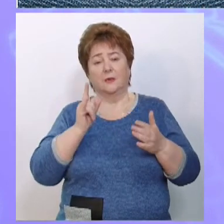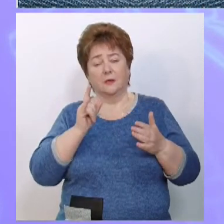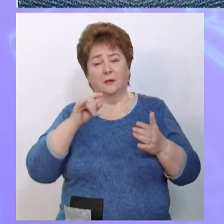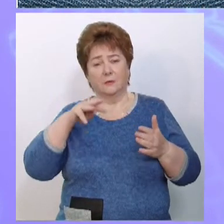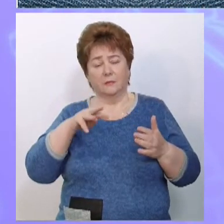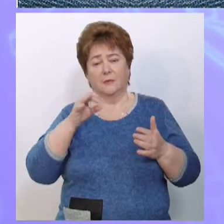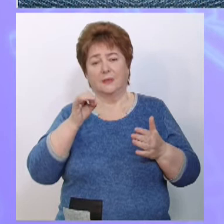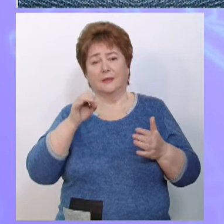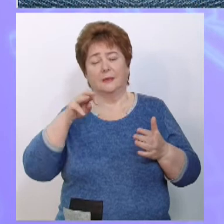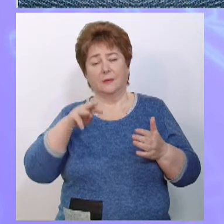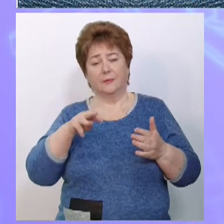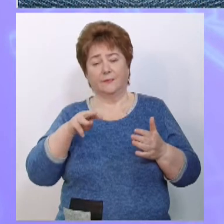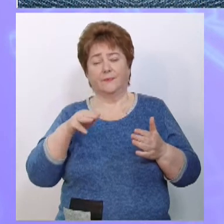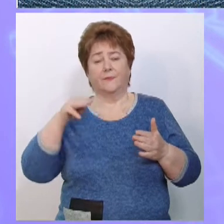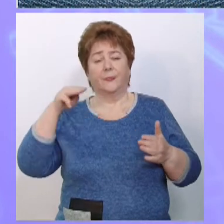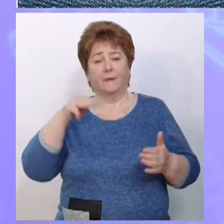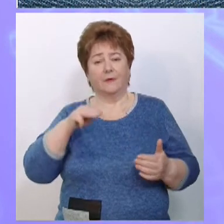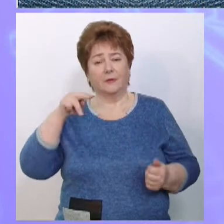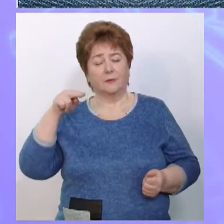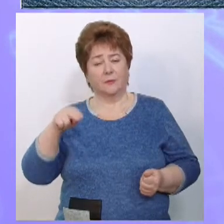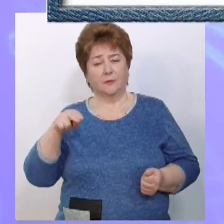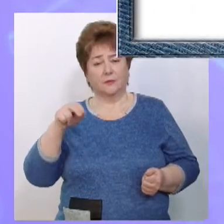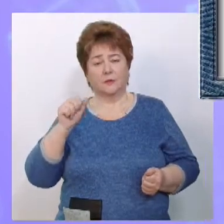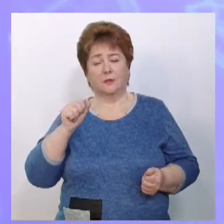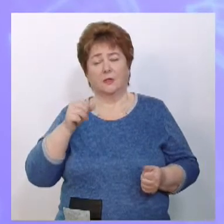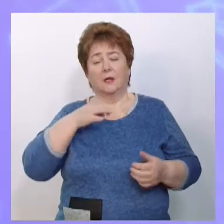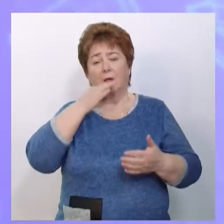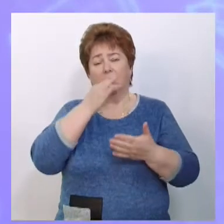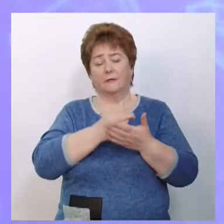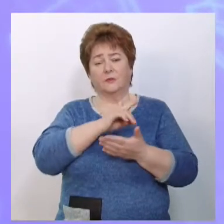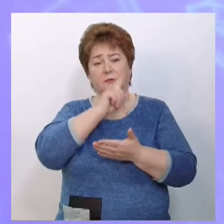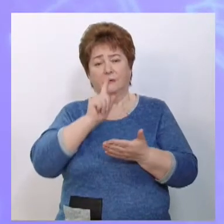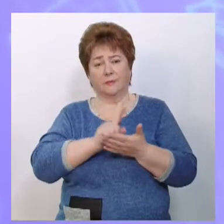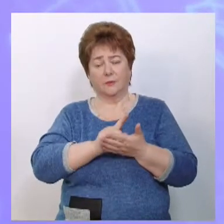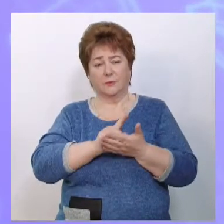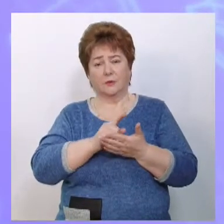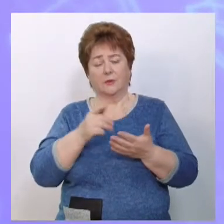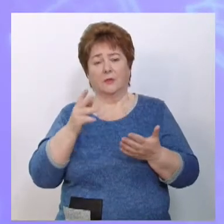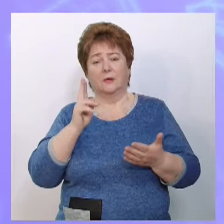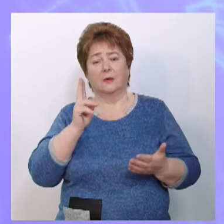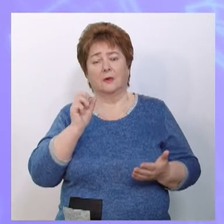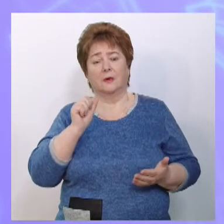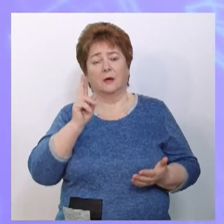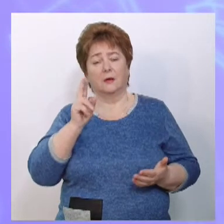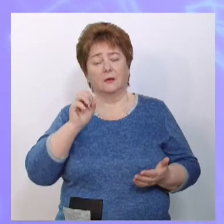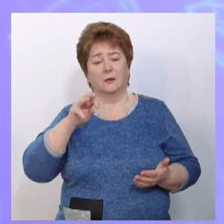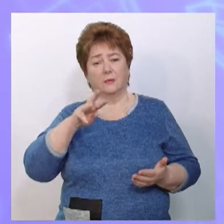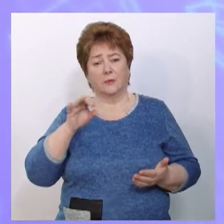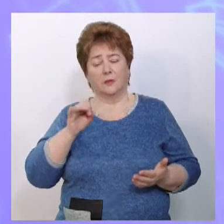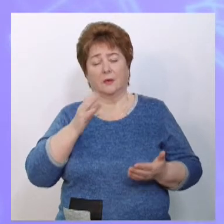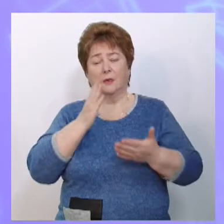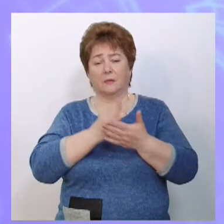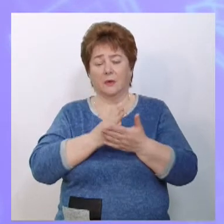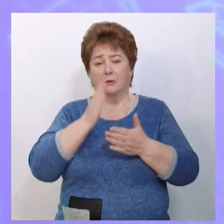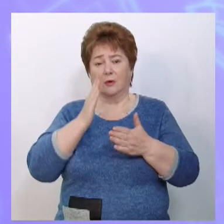«им». В творительном падеже отвечают на вопрос «какими?»,